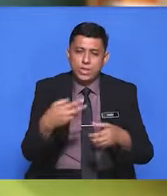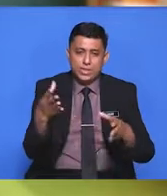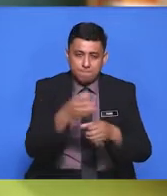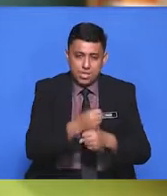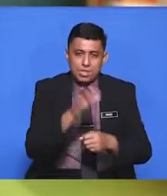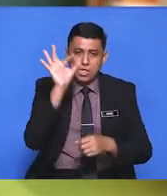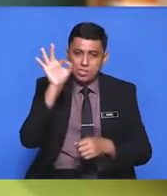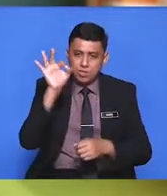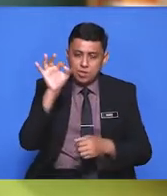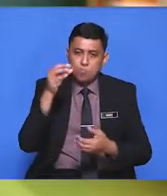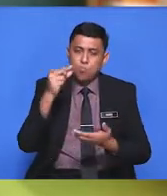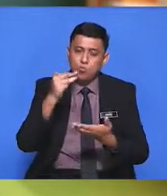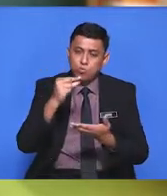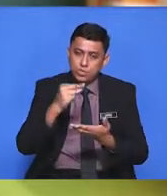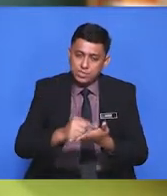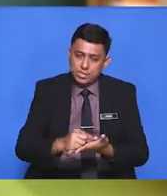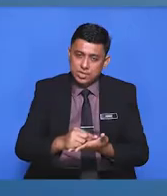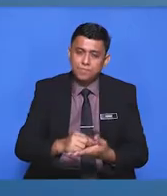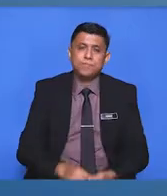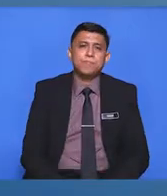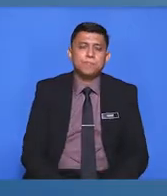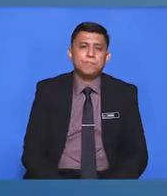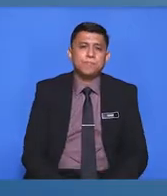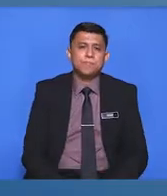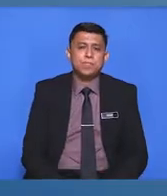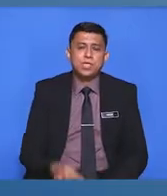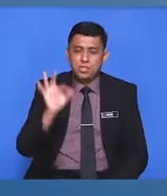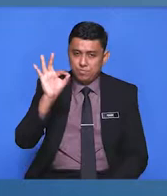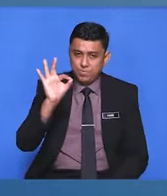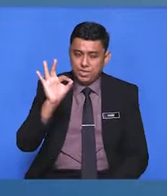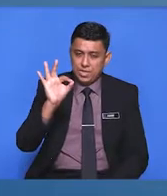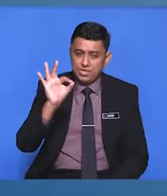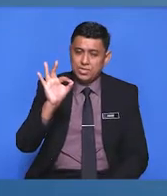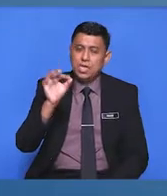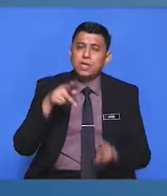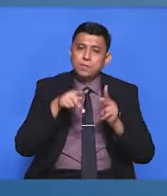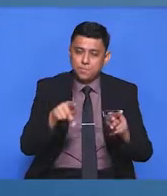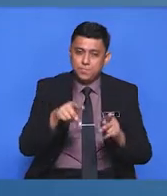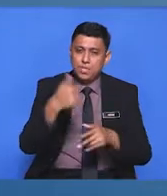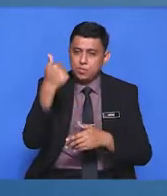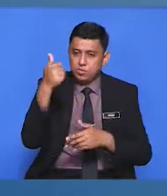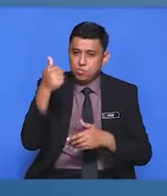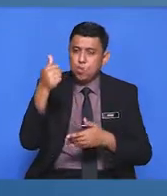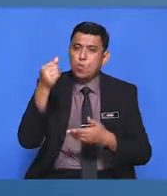adalah yang pertama, 9 keping duit shilling 10 sen.